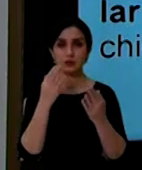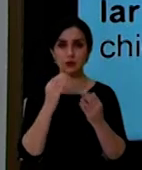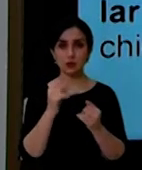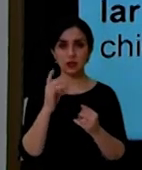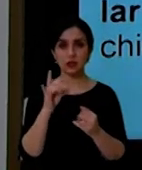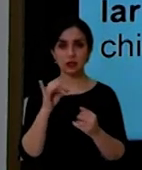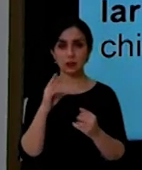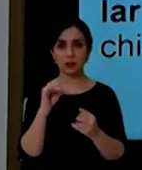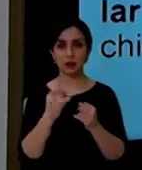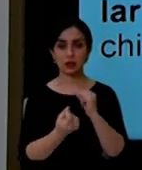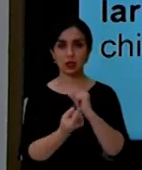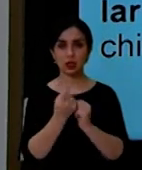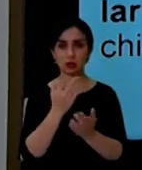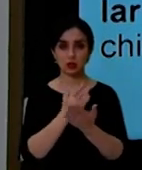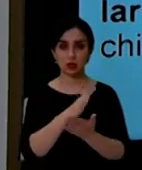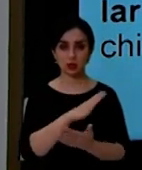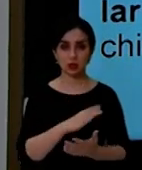primətlər kilib çıqqan.